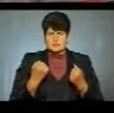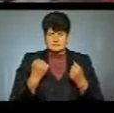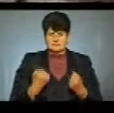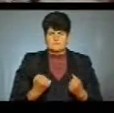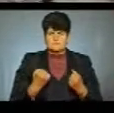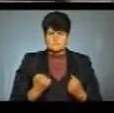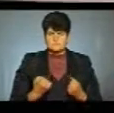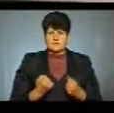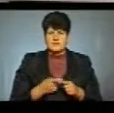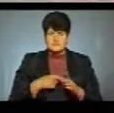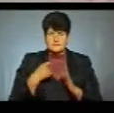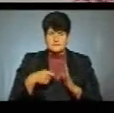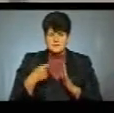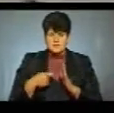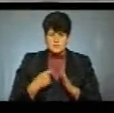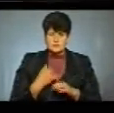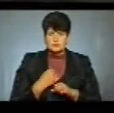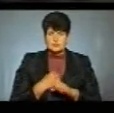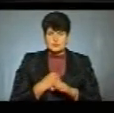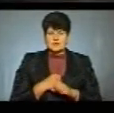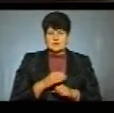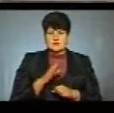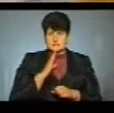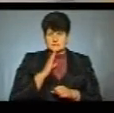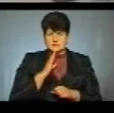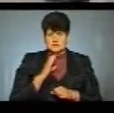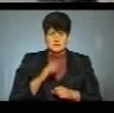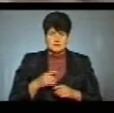вантажі. Це відео зняла жителька Скалата Юлія Смоляк.